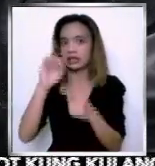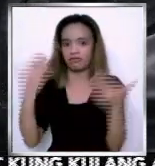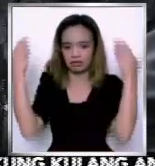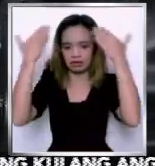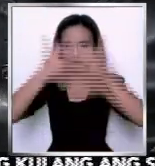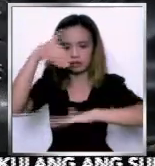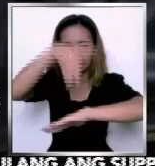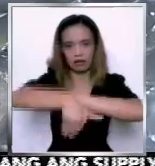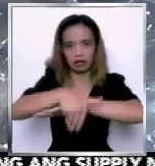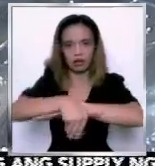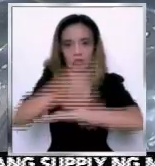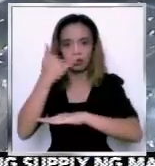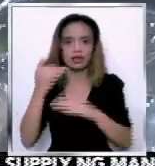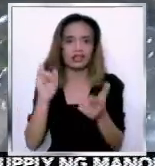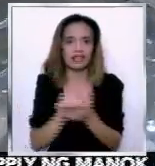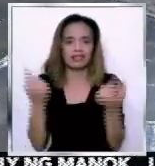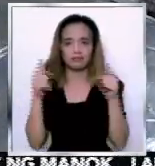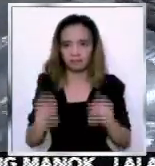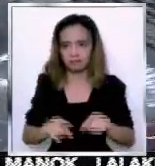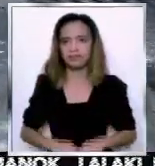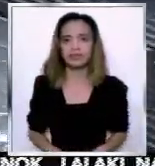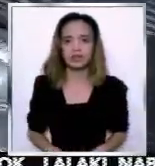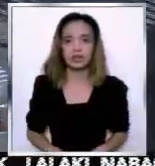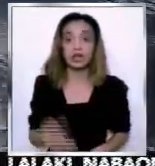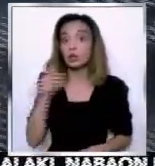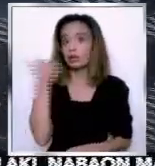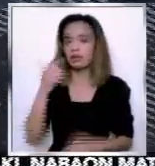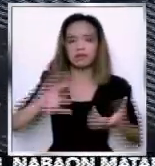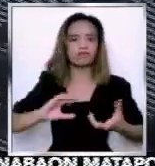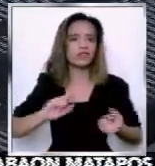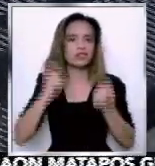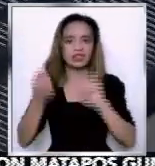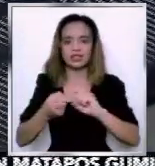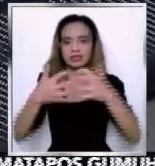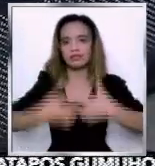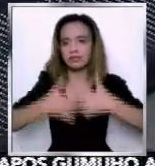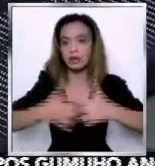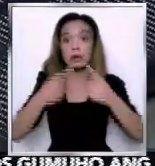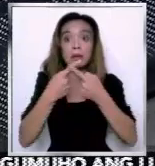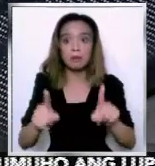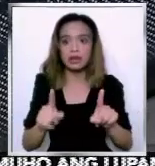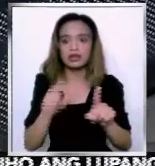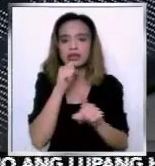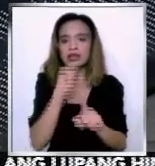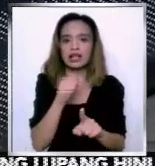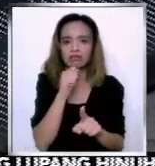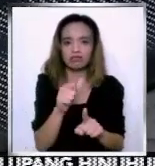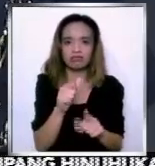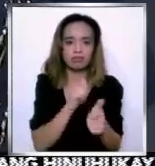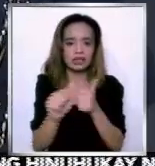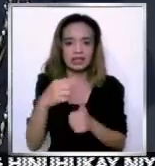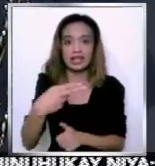itong nangyayari. Ang isa po nagpalit ng makina pero hindi po dumaan sa clearance ng Highway Patrol Group. Ito naman po ang